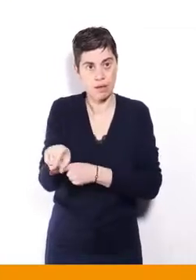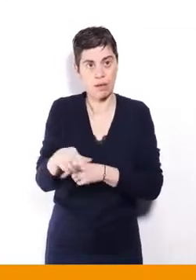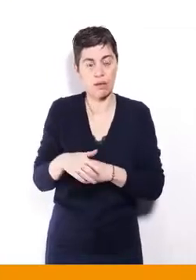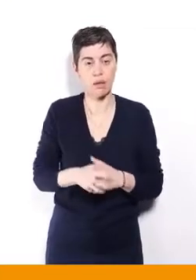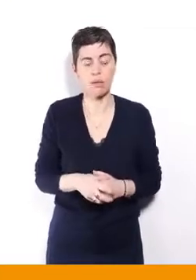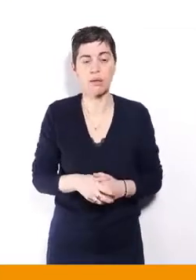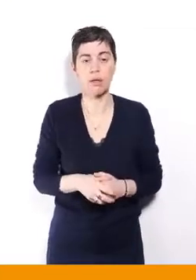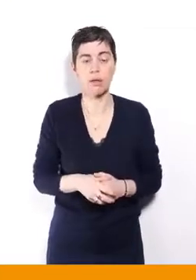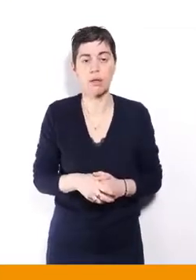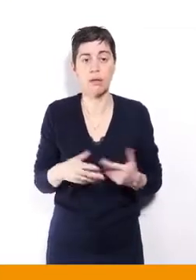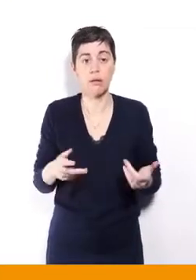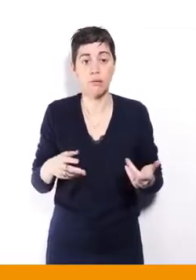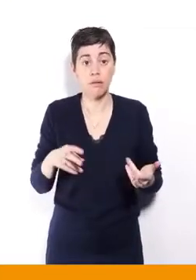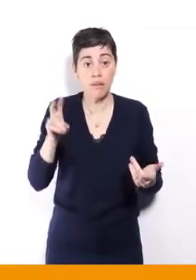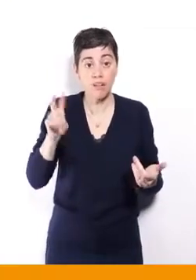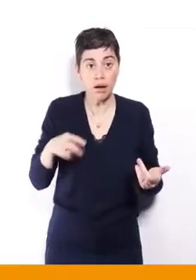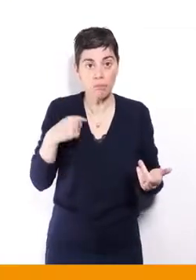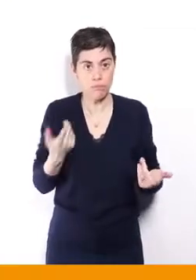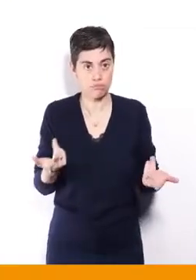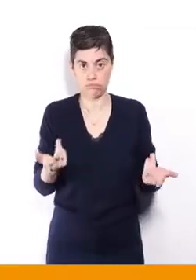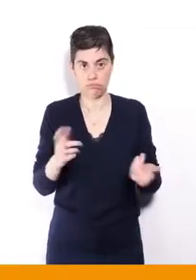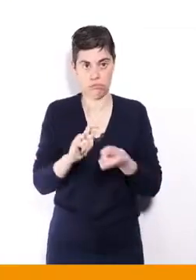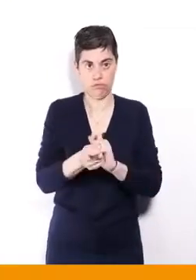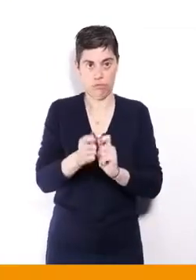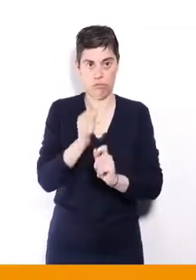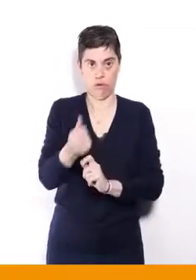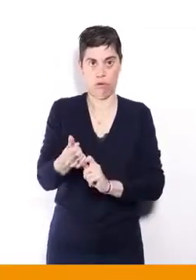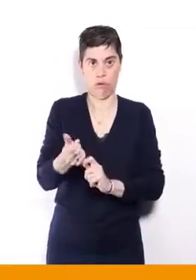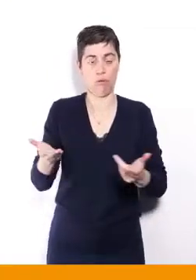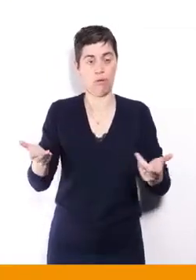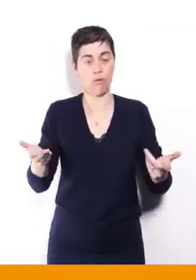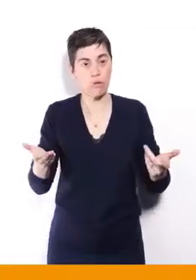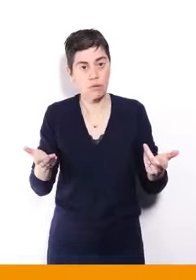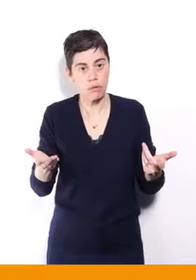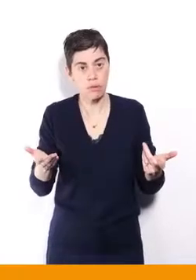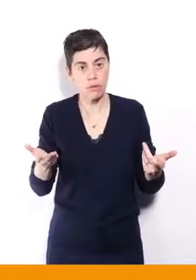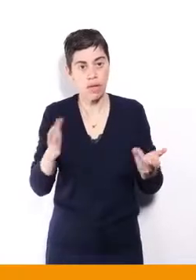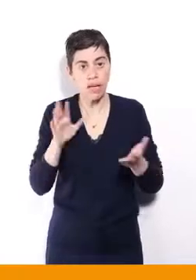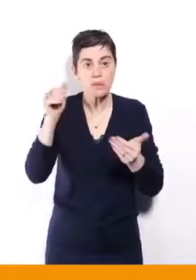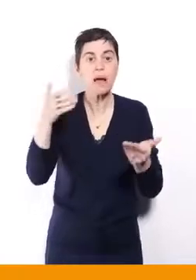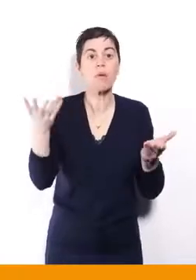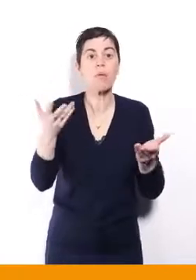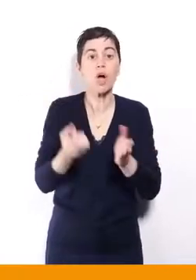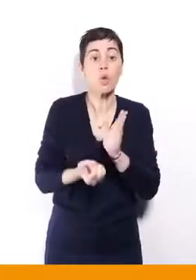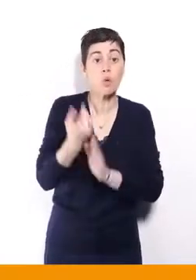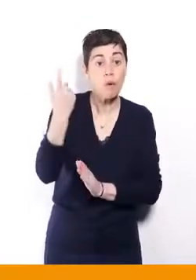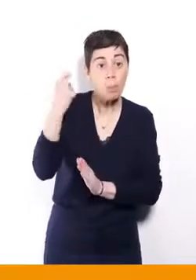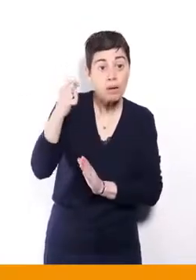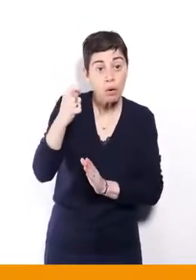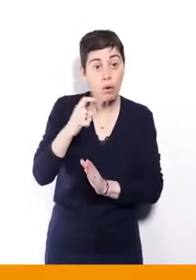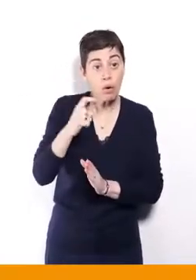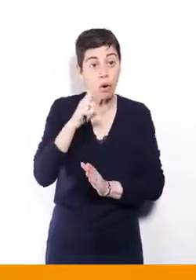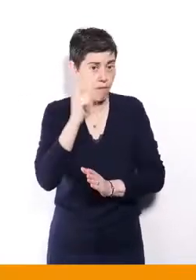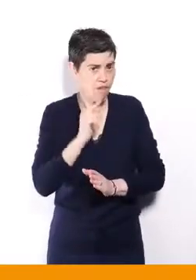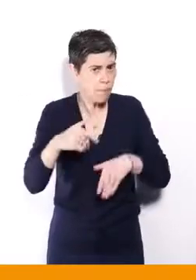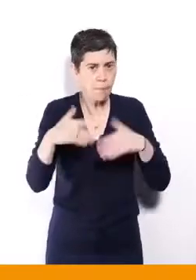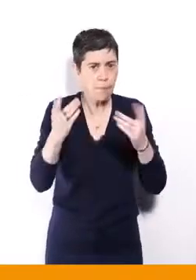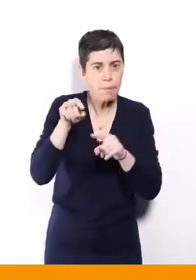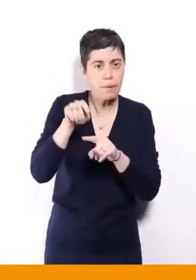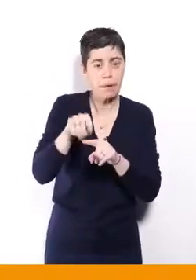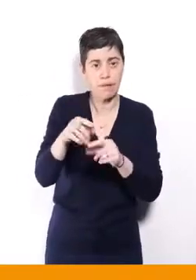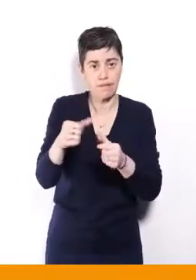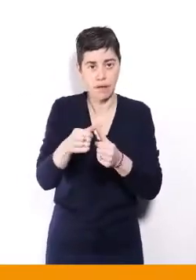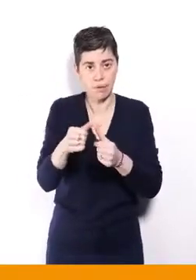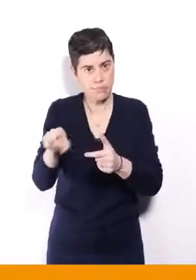bouge pas d'un millimètre sur le sujet, j'espère que le nouveau président ou la nouvelle présidente va s'emparer de ce